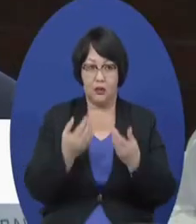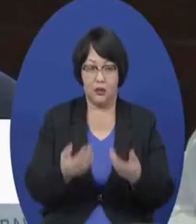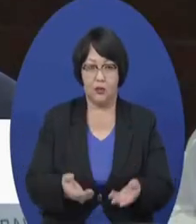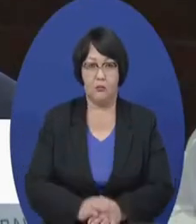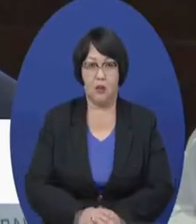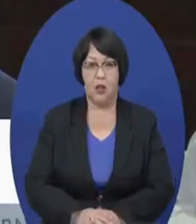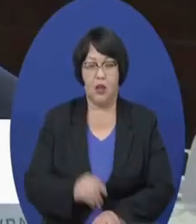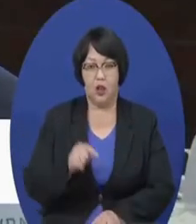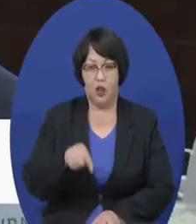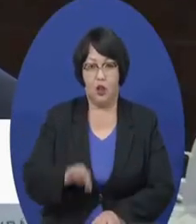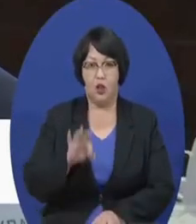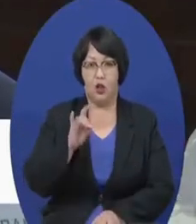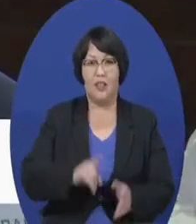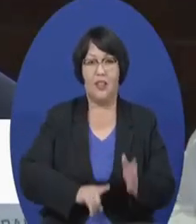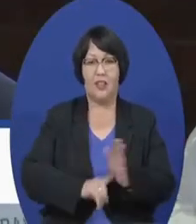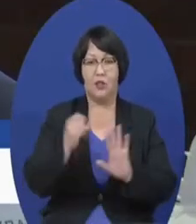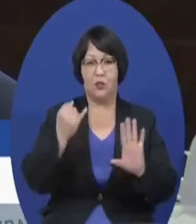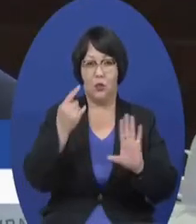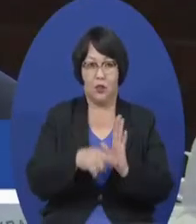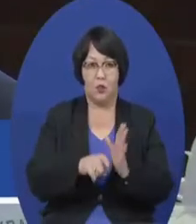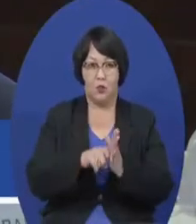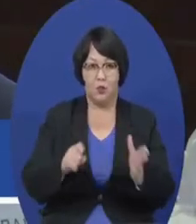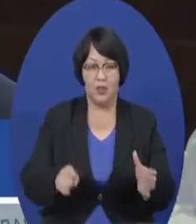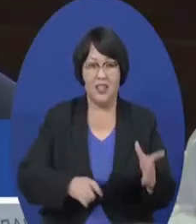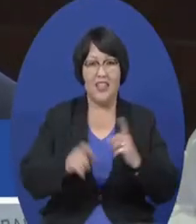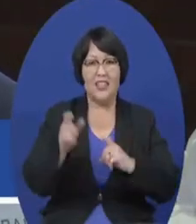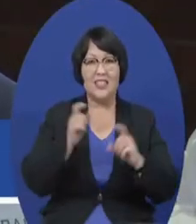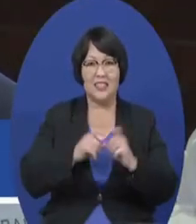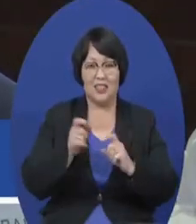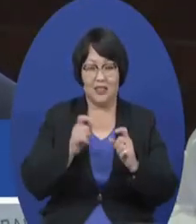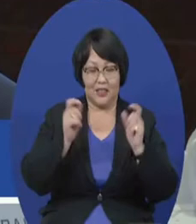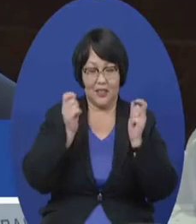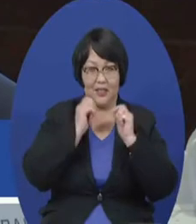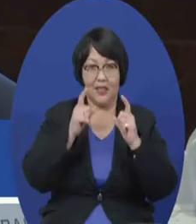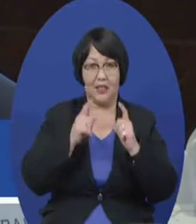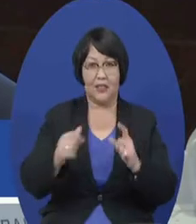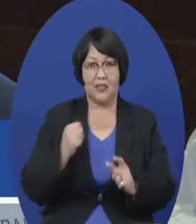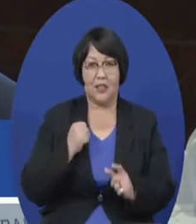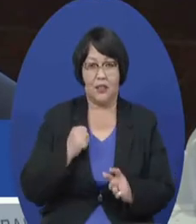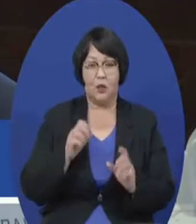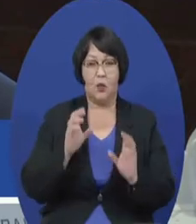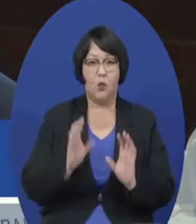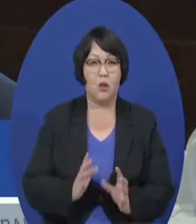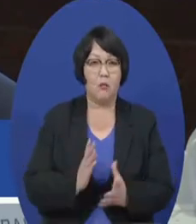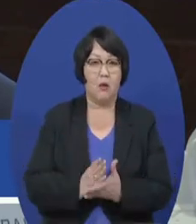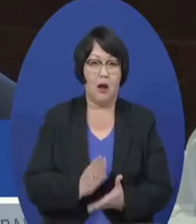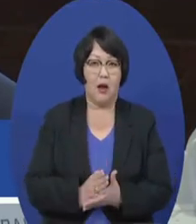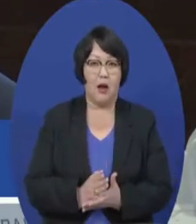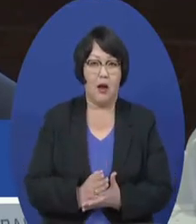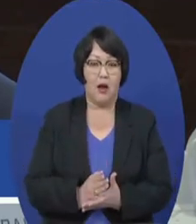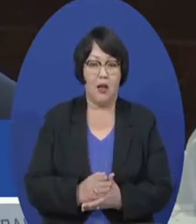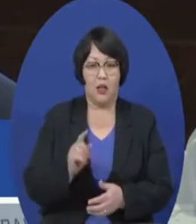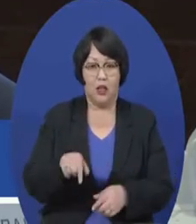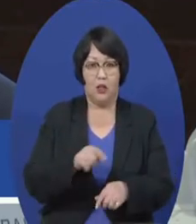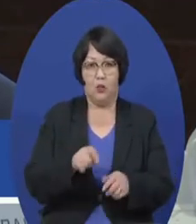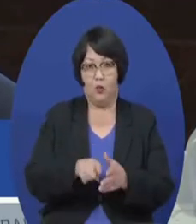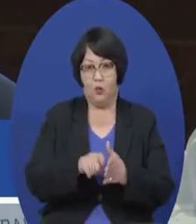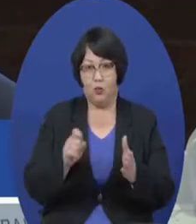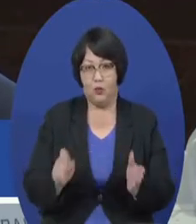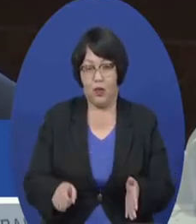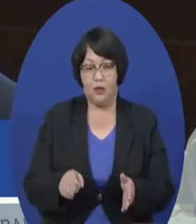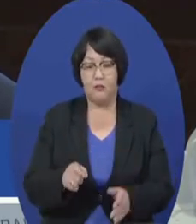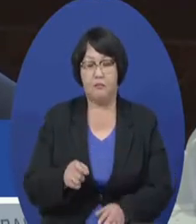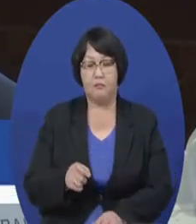оны одоо 2 дугаар хагас дэх эдийн засаг маань одоо тогтворч байна гэсэн ийм хүлээлттэй байгаа. Тэгээ ямар ч байсан тэр хугацаанд